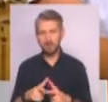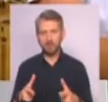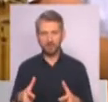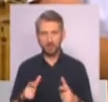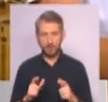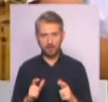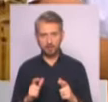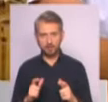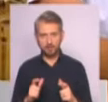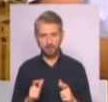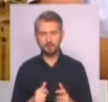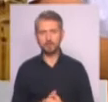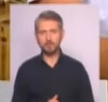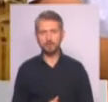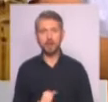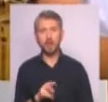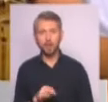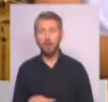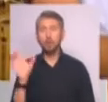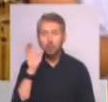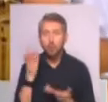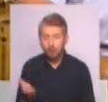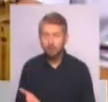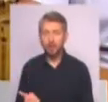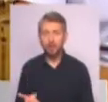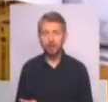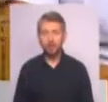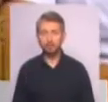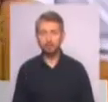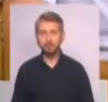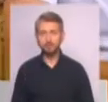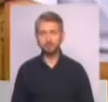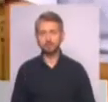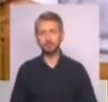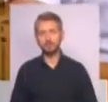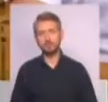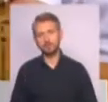квитанції. Алло, алло. Так, ми да, слухаємо вас. Слухаємо.